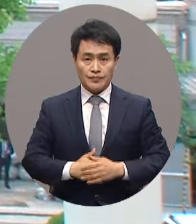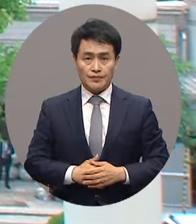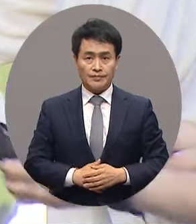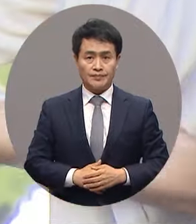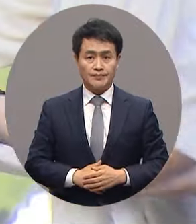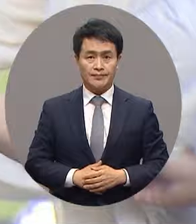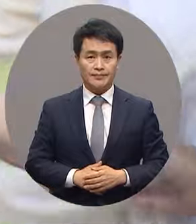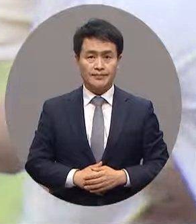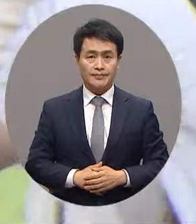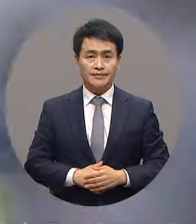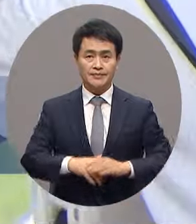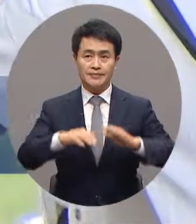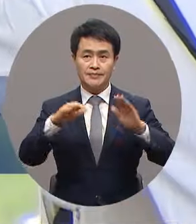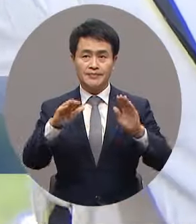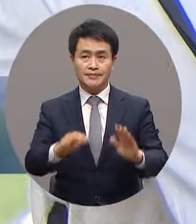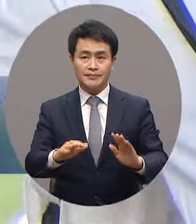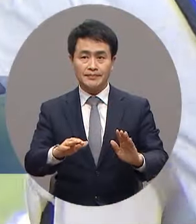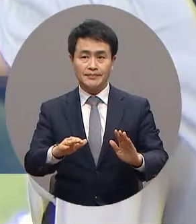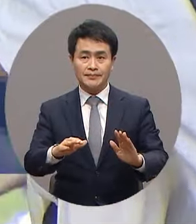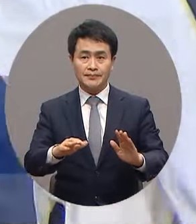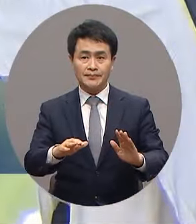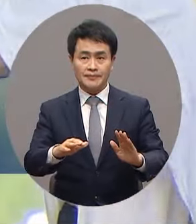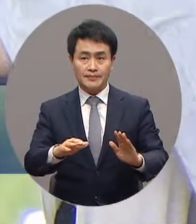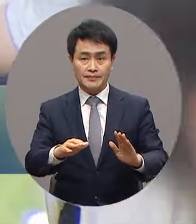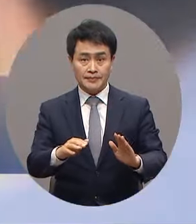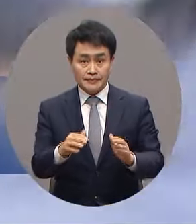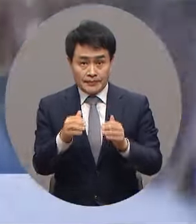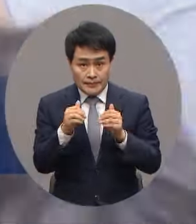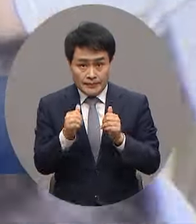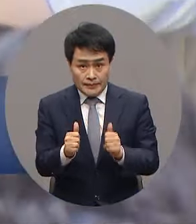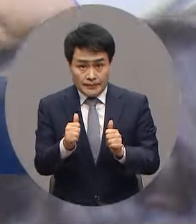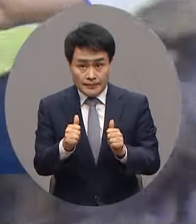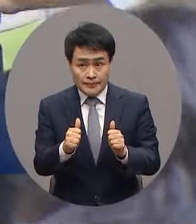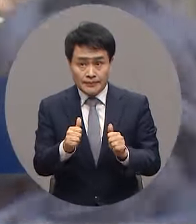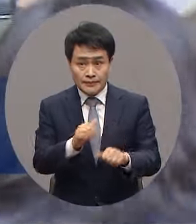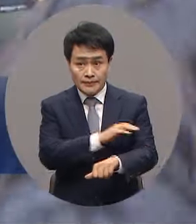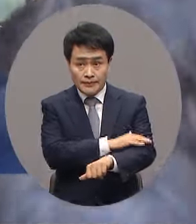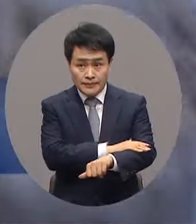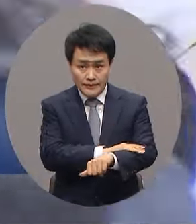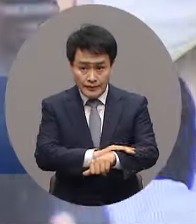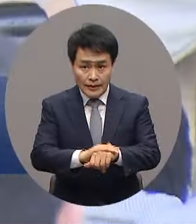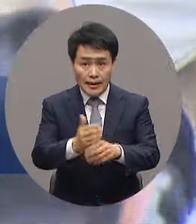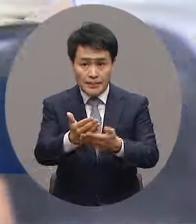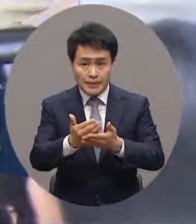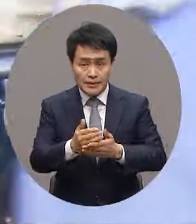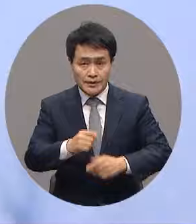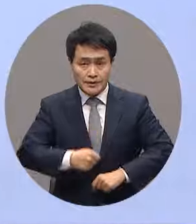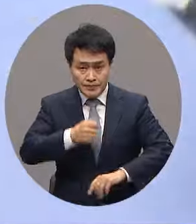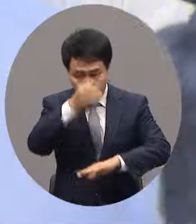들어보시겠습니다 오늘 있는 신문을 잘 받겠습니다 진심으로